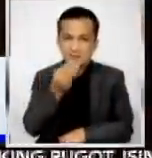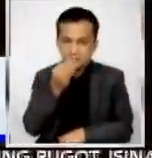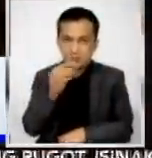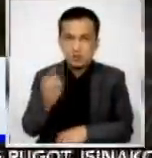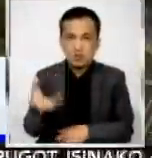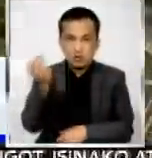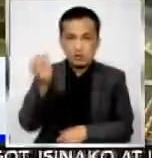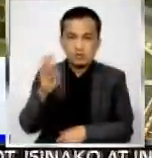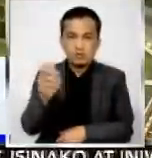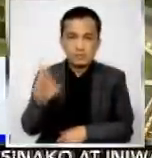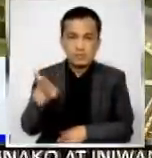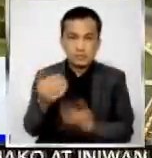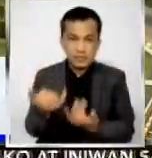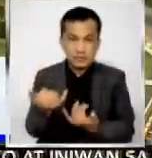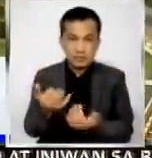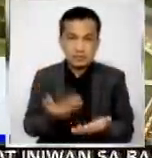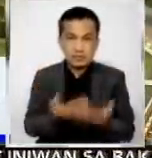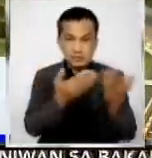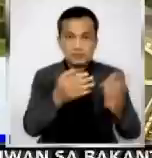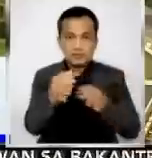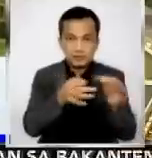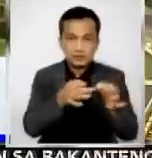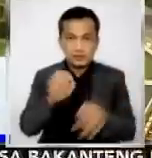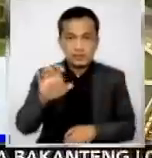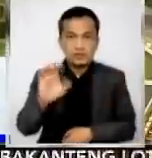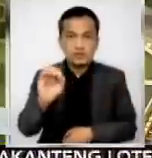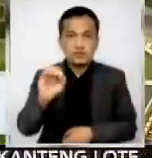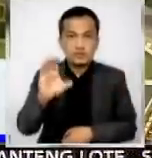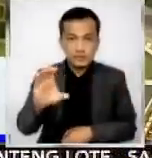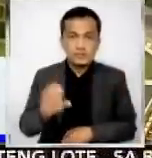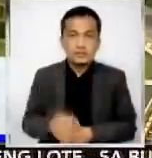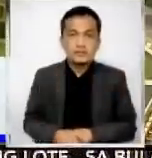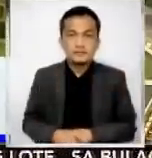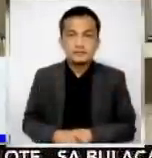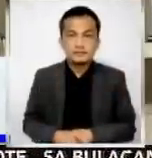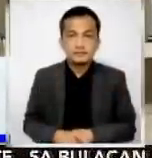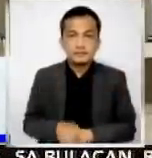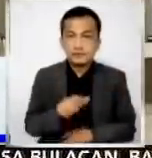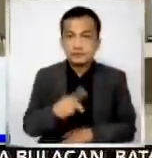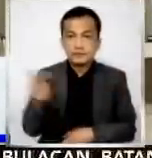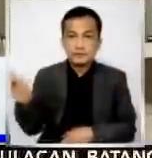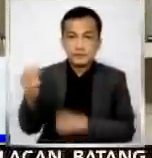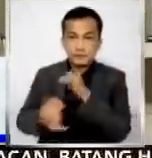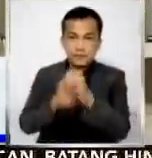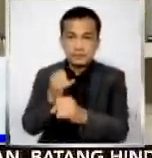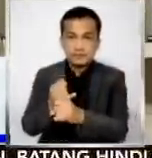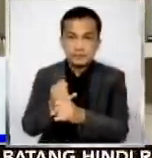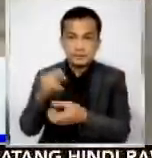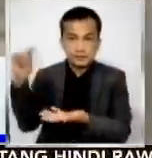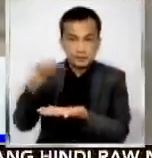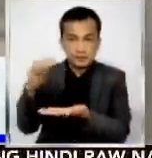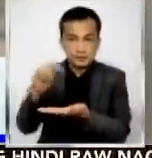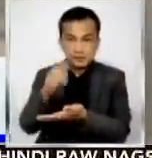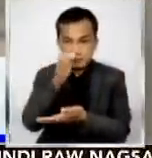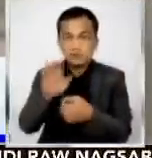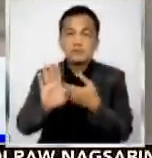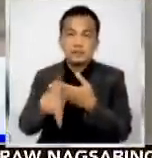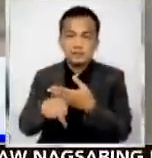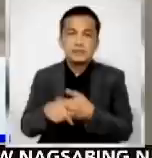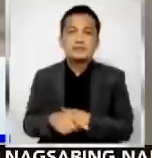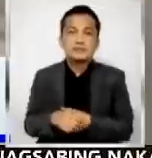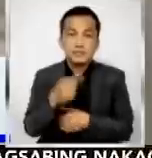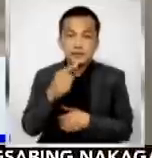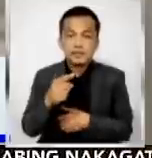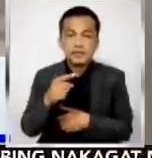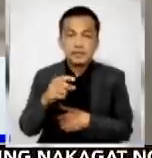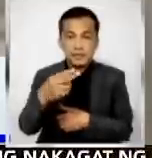EOC. Samantala, bumalik ng international flights sa Cebu. Ayon kay OWA Chief Hans Kakdak, nanatili ang health